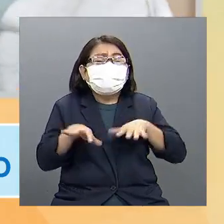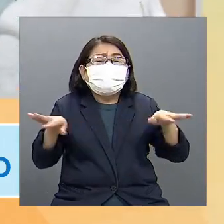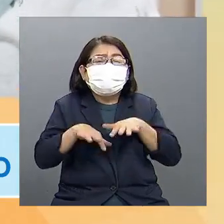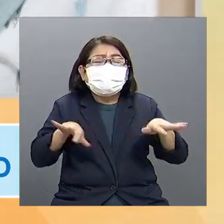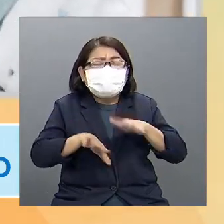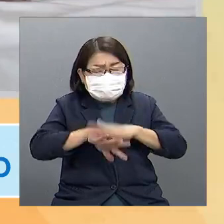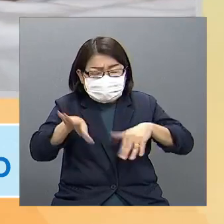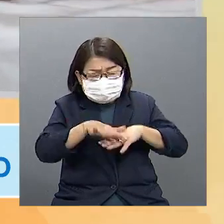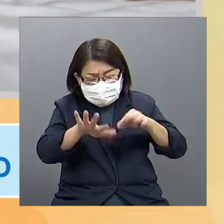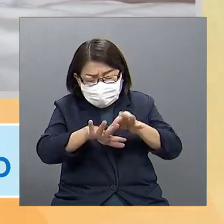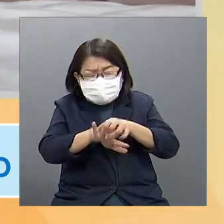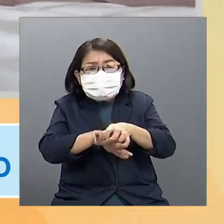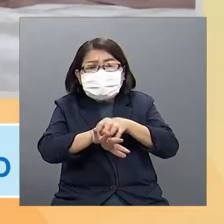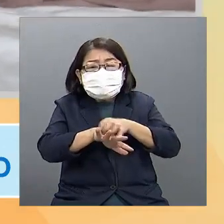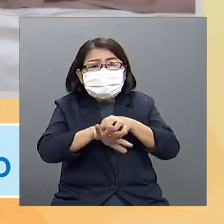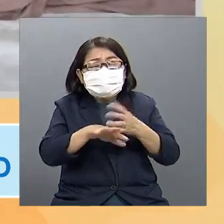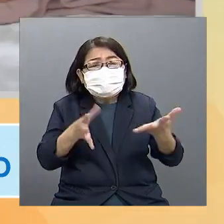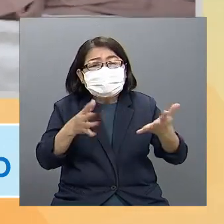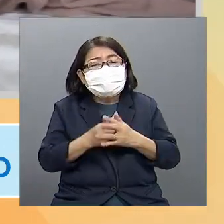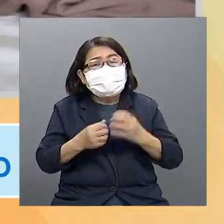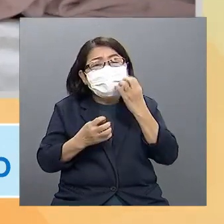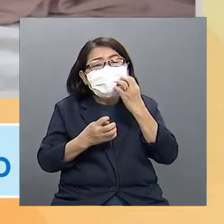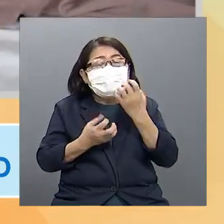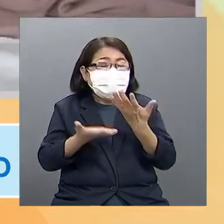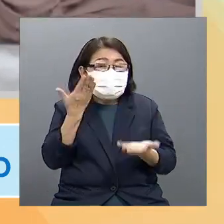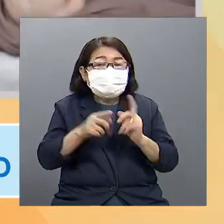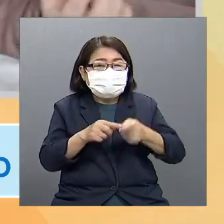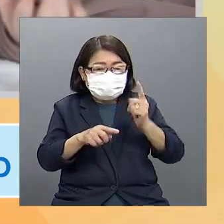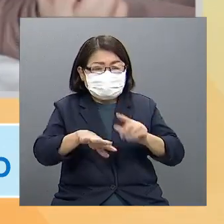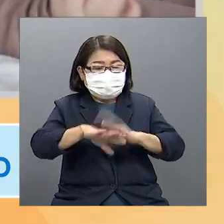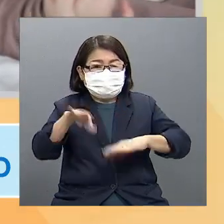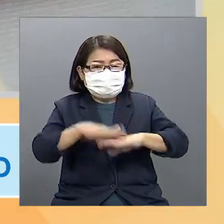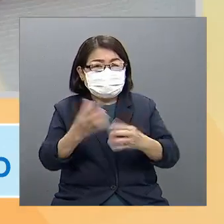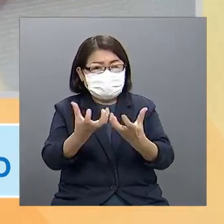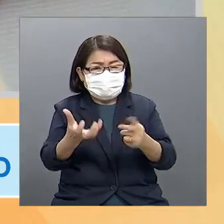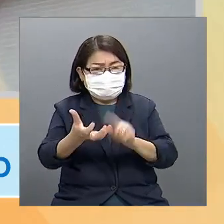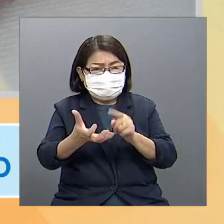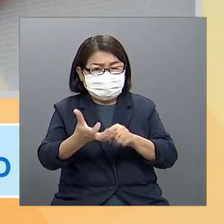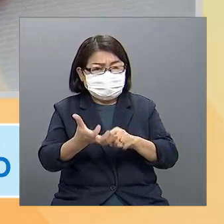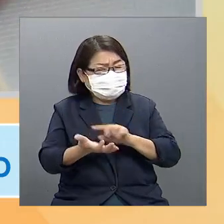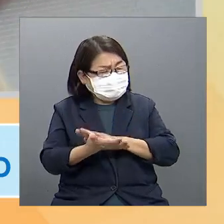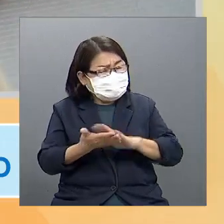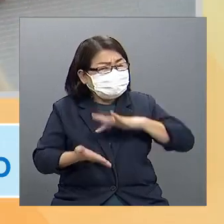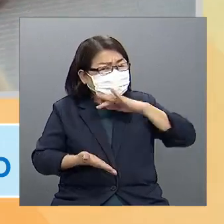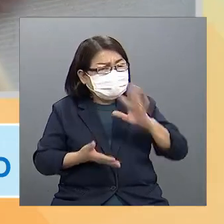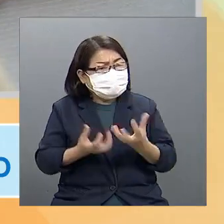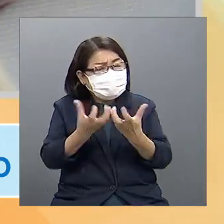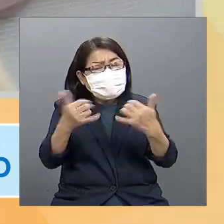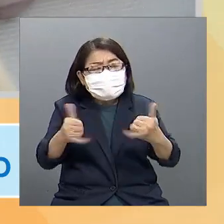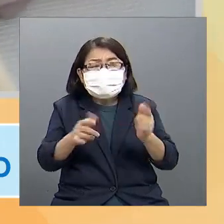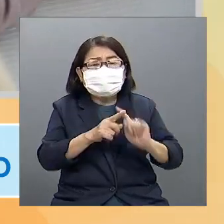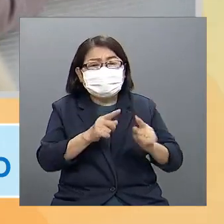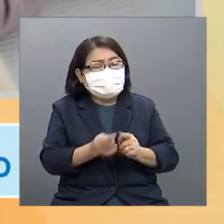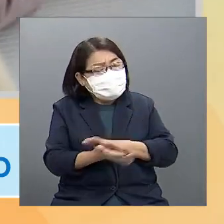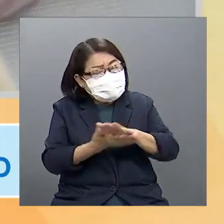คือความสะอาดของมือของใช้ที่เป็นของสำหรับเด็กนะคะอันนี้เราดูแลอ